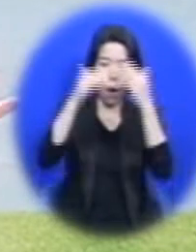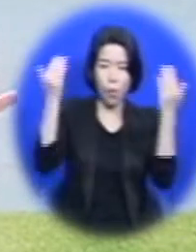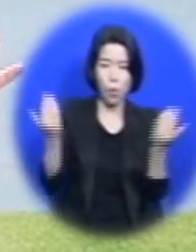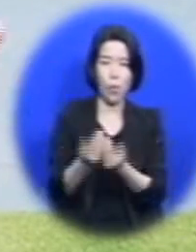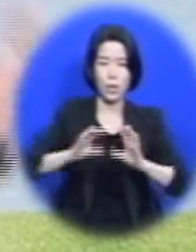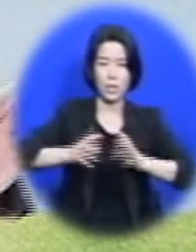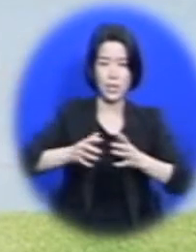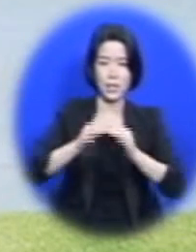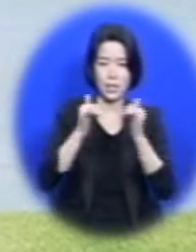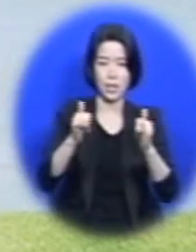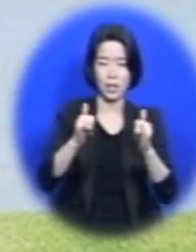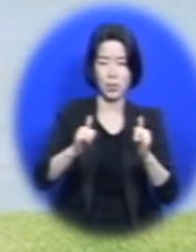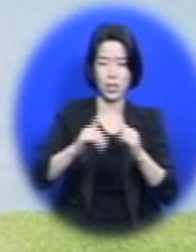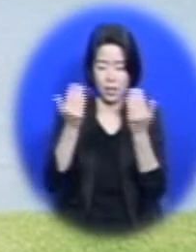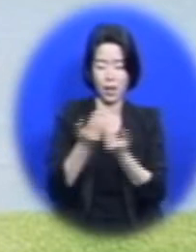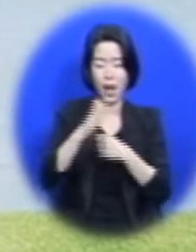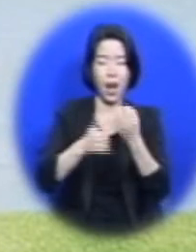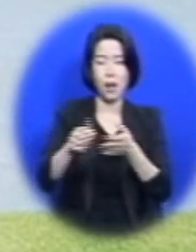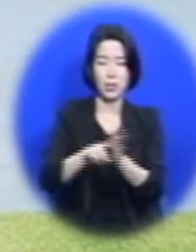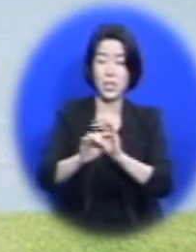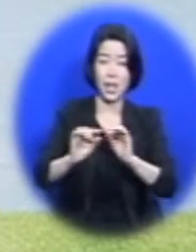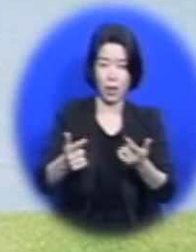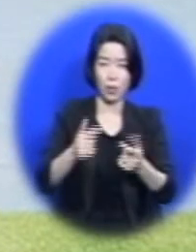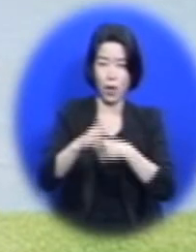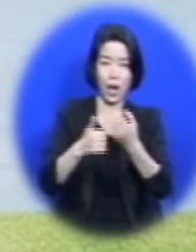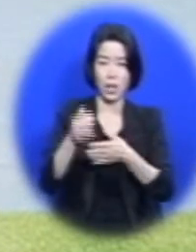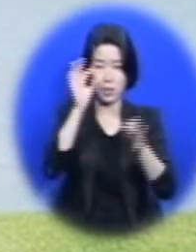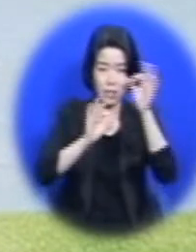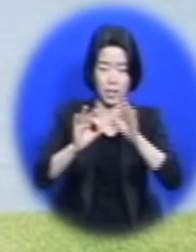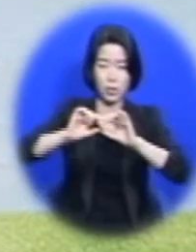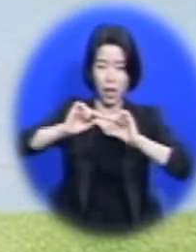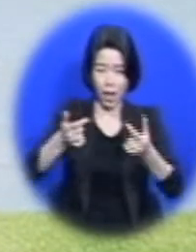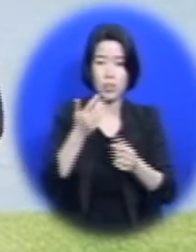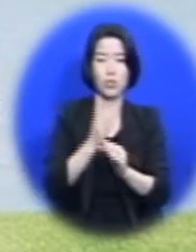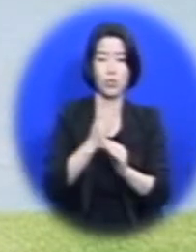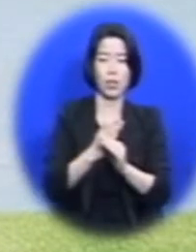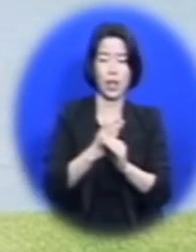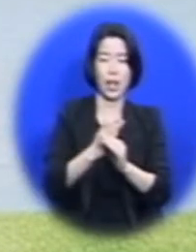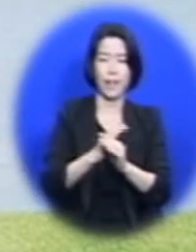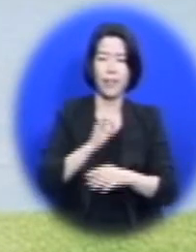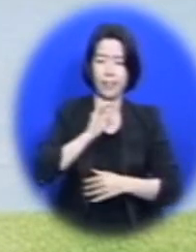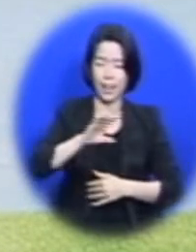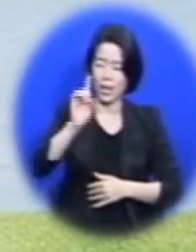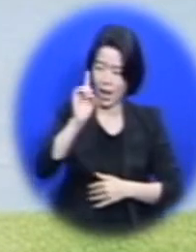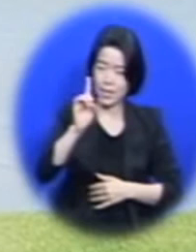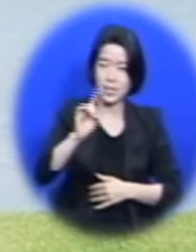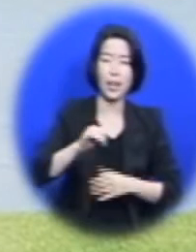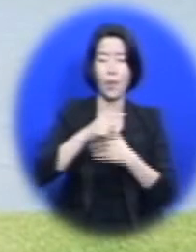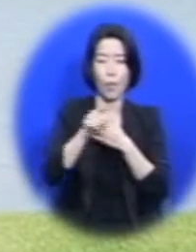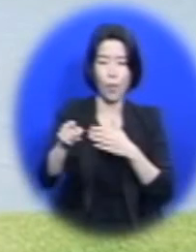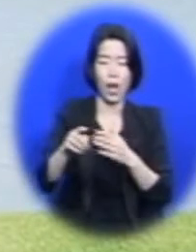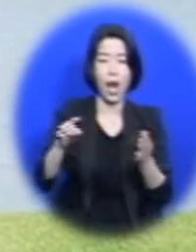세상 사람들이 다 하나님을 믿지 않고 하나님을 찾지도 않는 중에 단 한 사람밖에